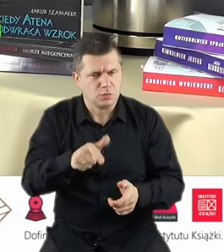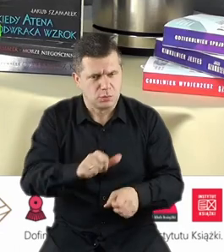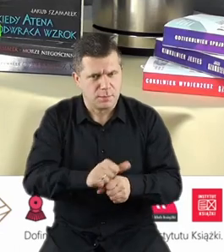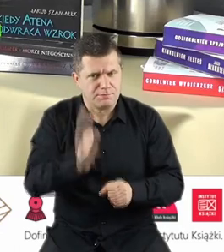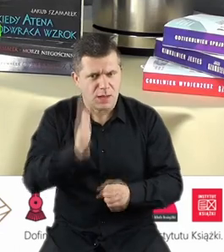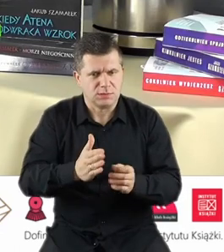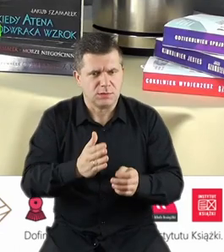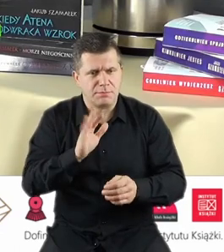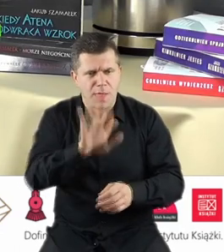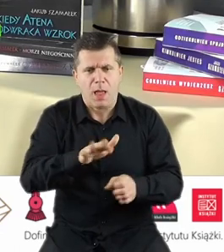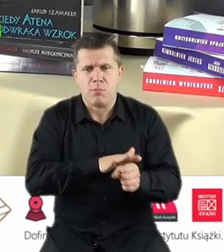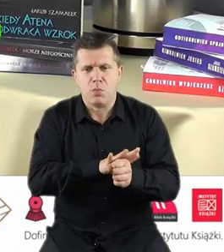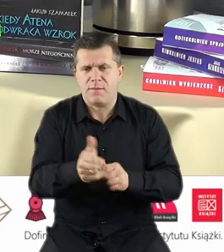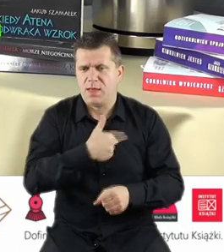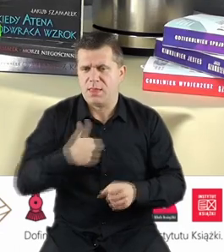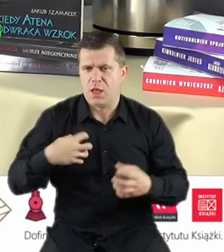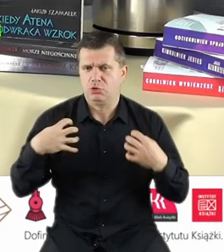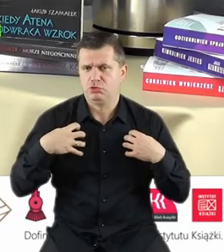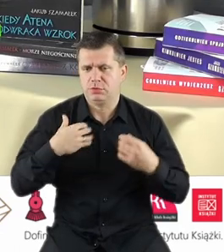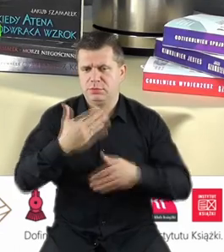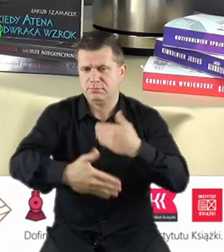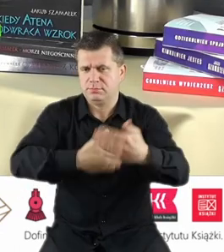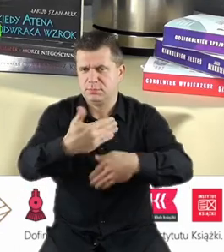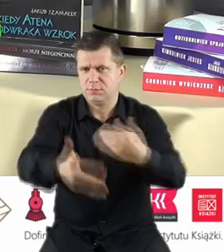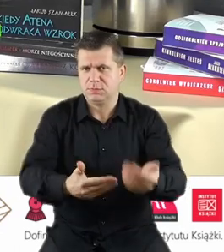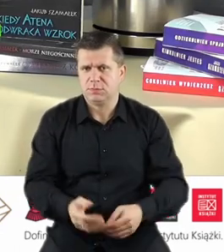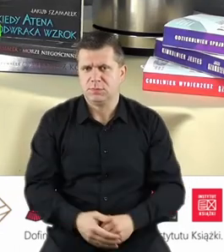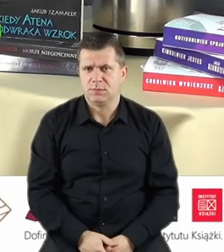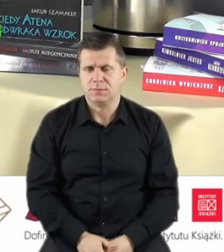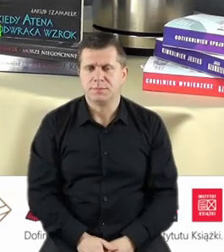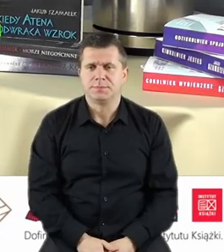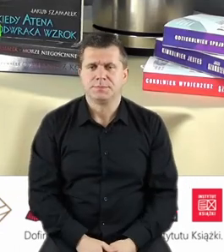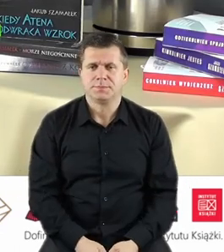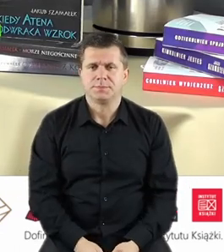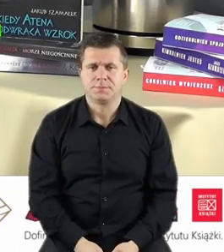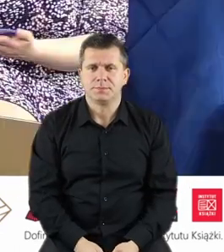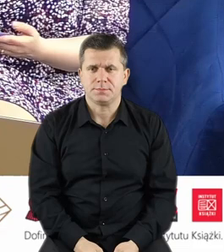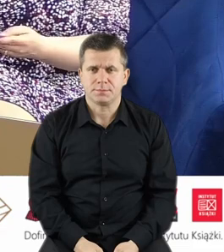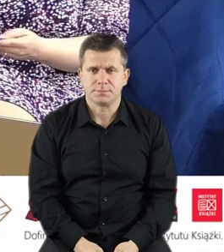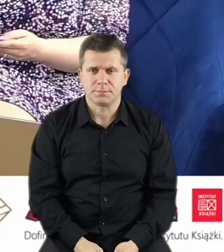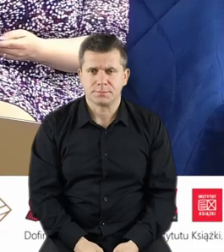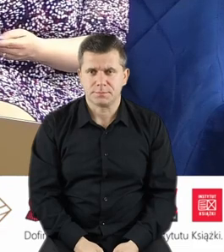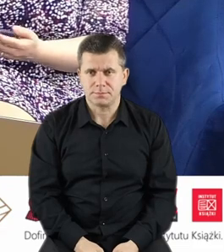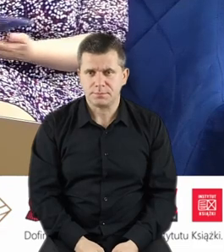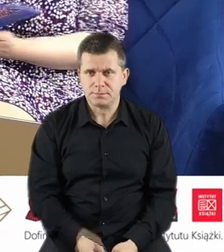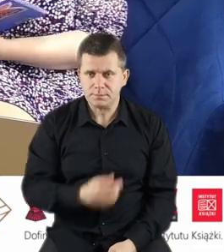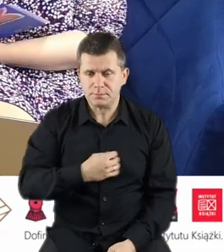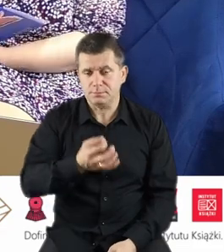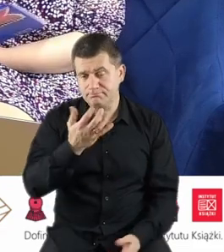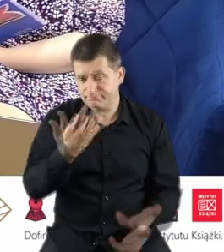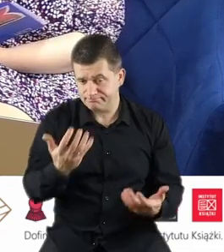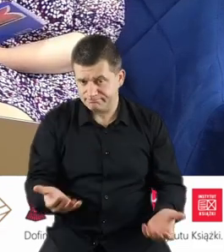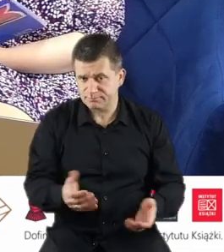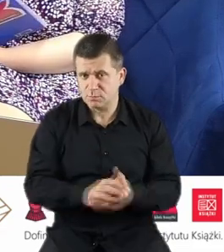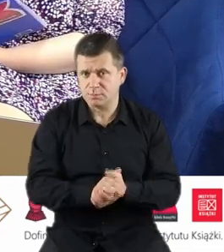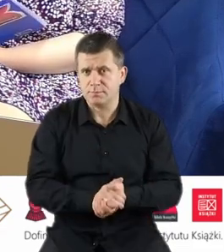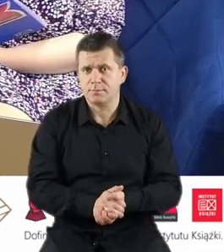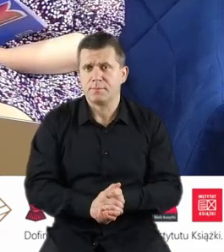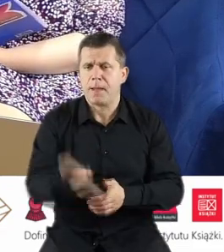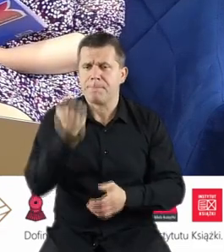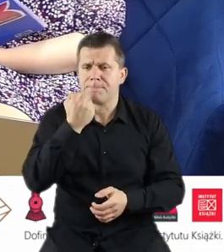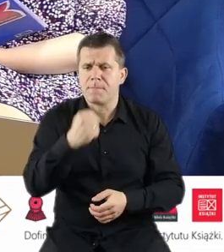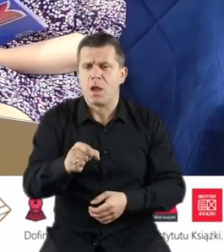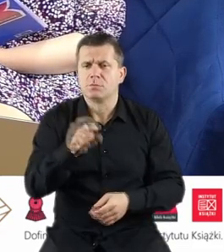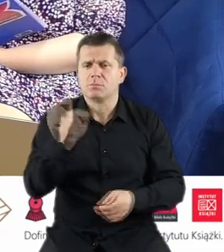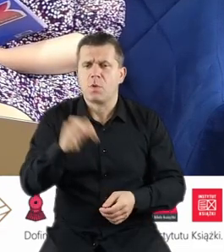kształtowało nasze życie bez wątpienia. Teraz już kształtuje, będzie jeszcze bardziej. Czy nie powinno być tak w związku z tym, że najbardziej